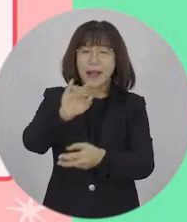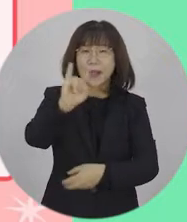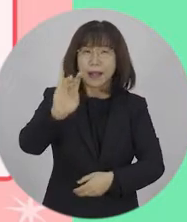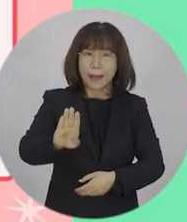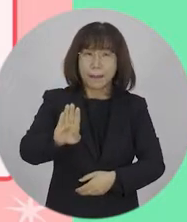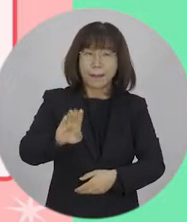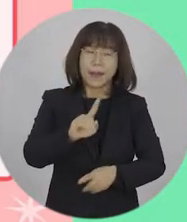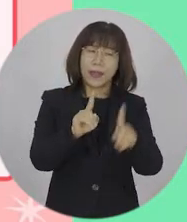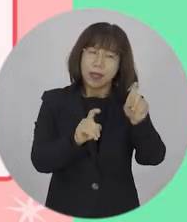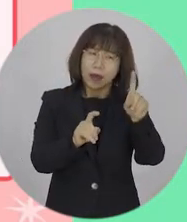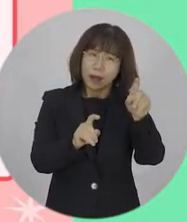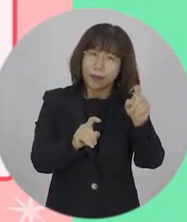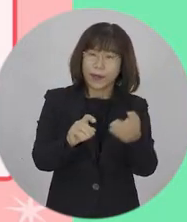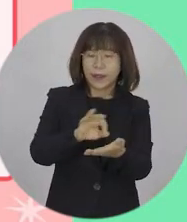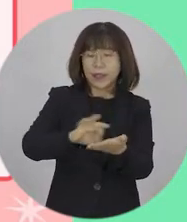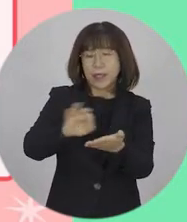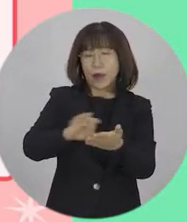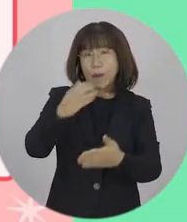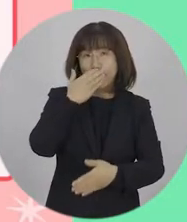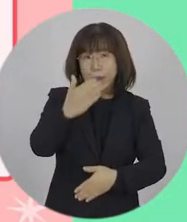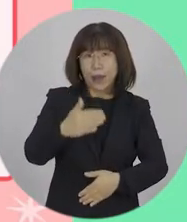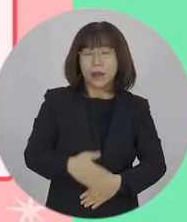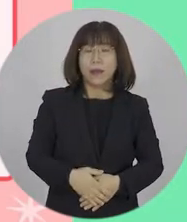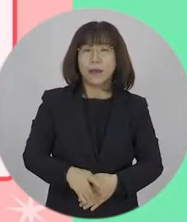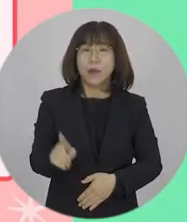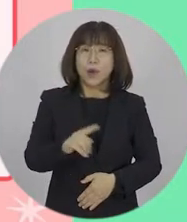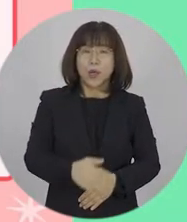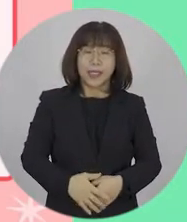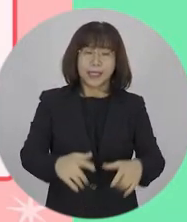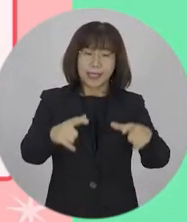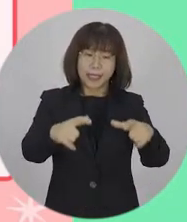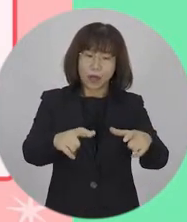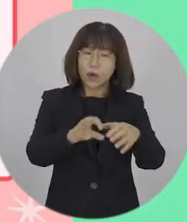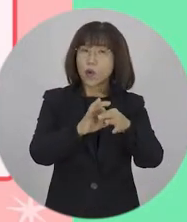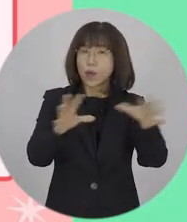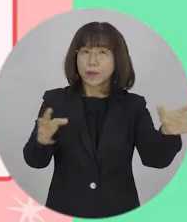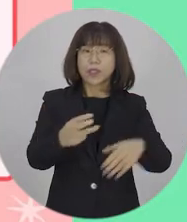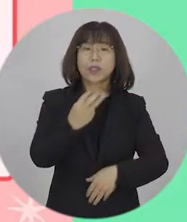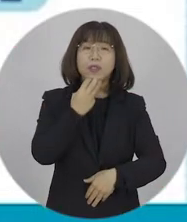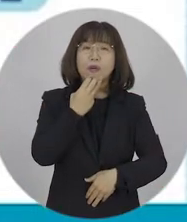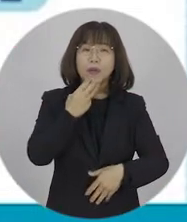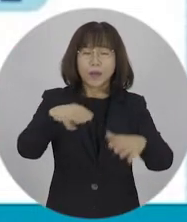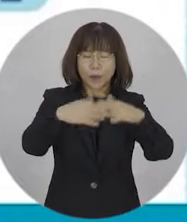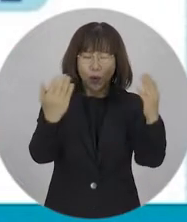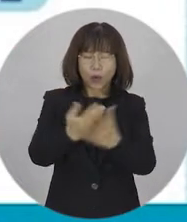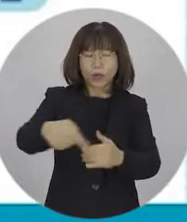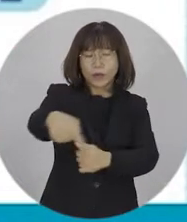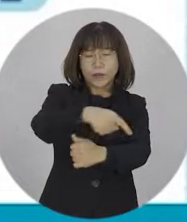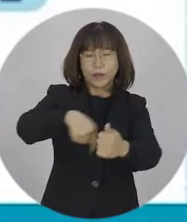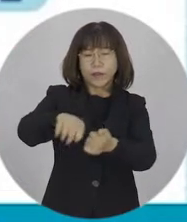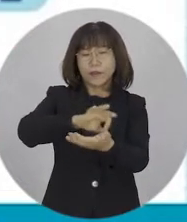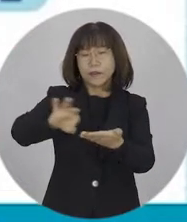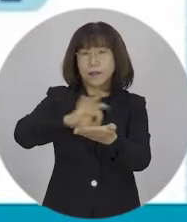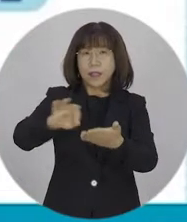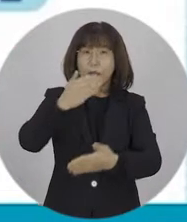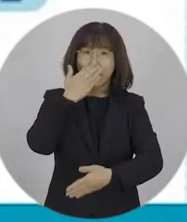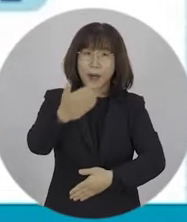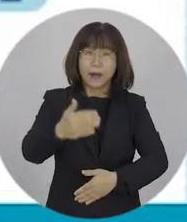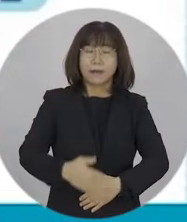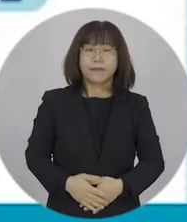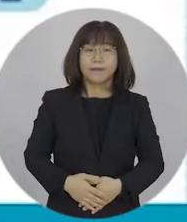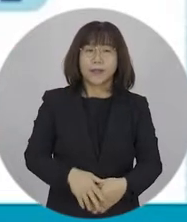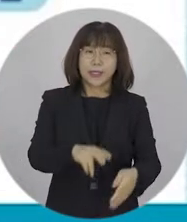배달서비스 앱에서 사용할 수 있으며 특히 이번 상품권은 지역에 관계없이 서울시 전역에서 사용